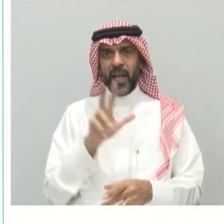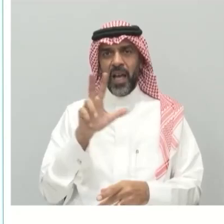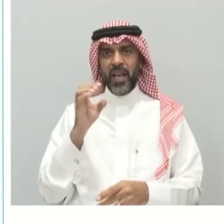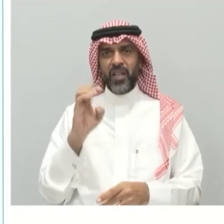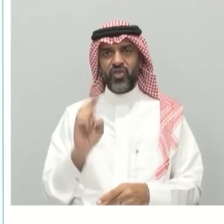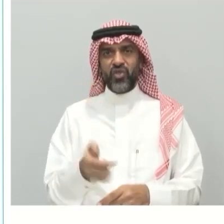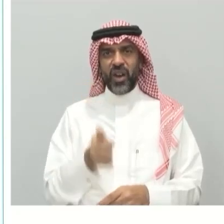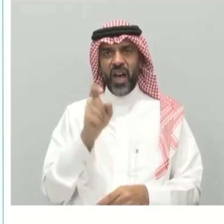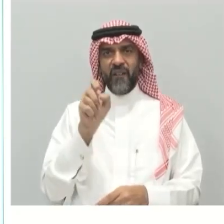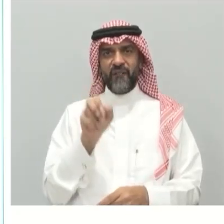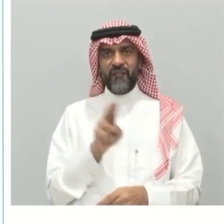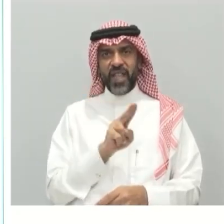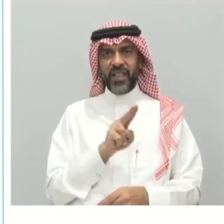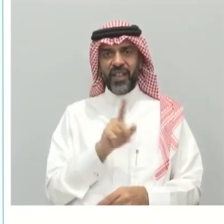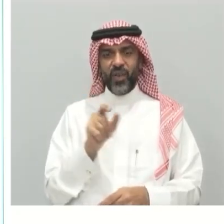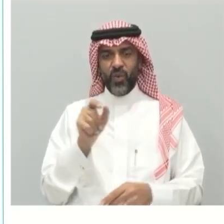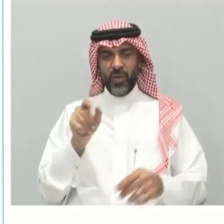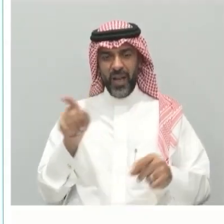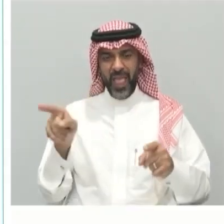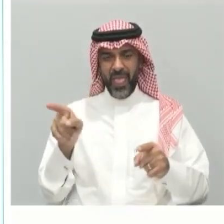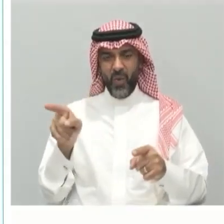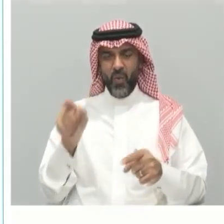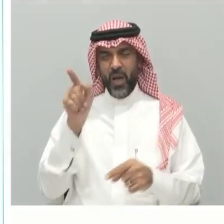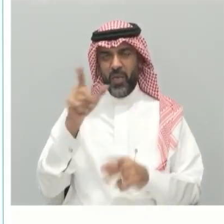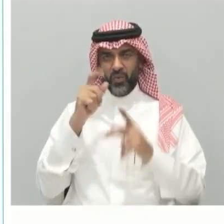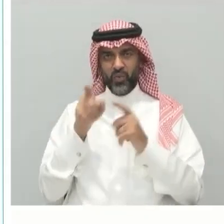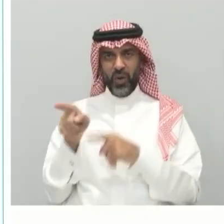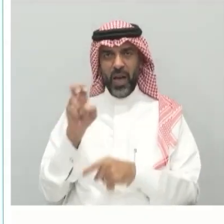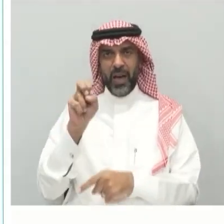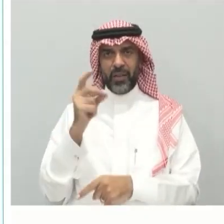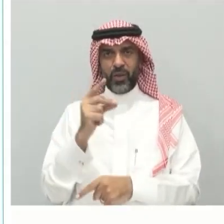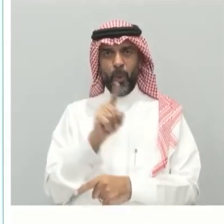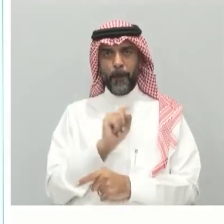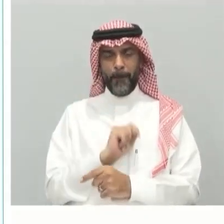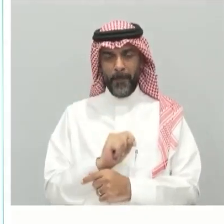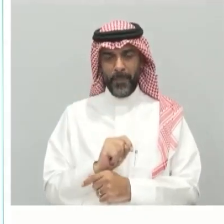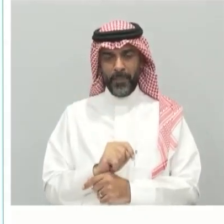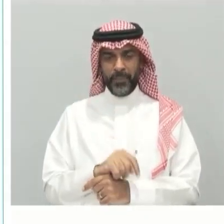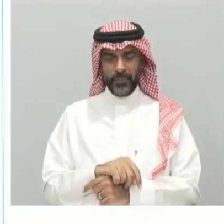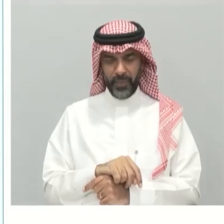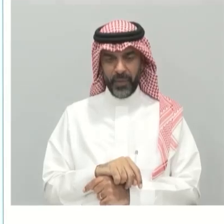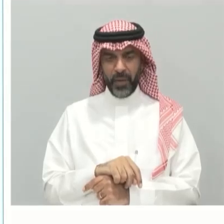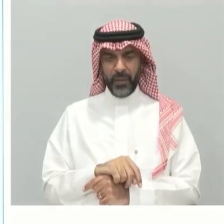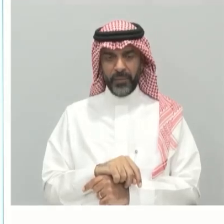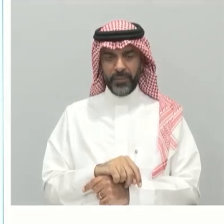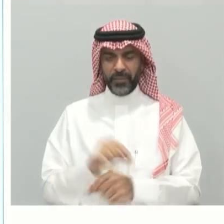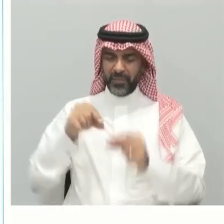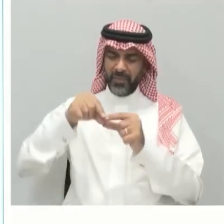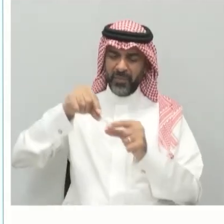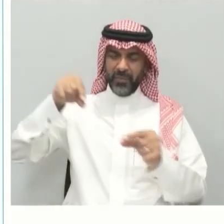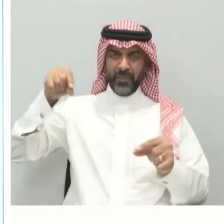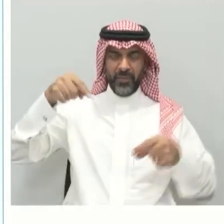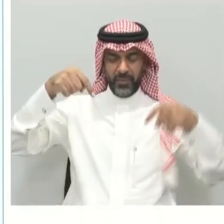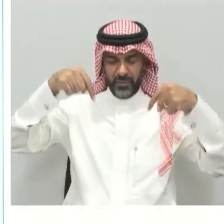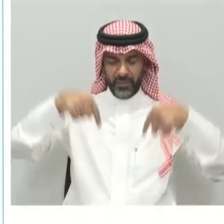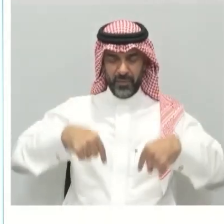مين اللي هي الاقطاب اللي هي الاقطاب هذه الاقطاب اقطاب او شرائح هذه